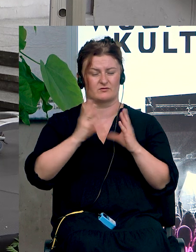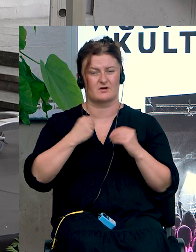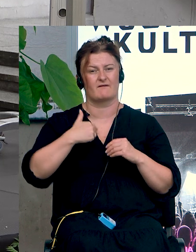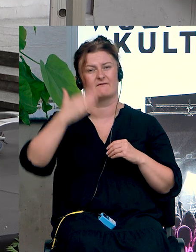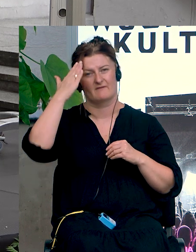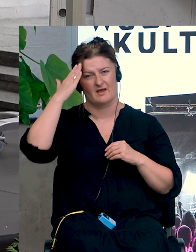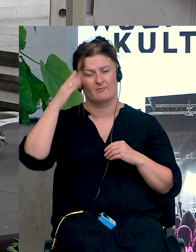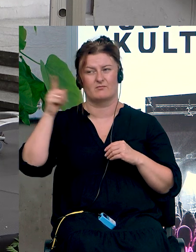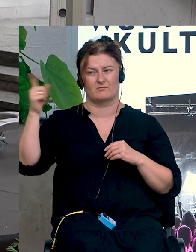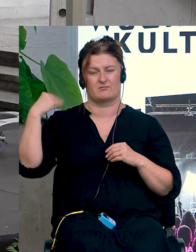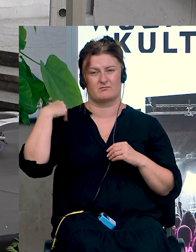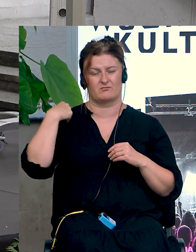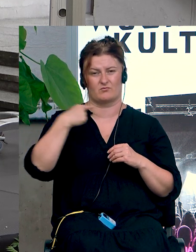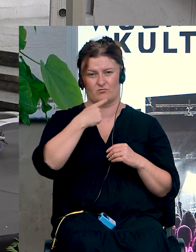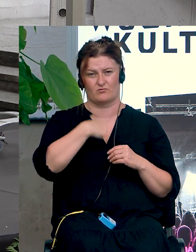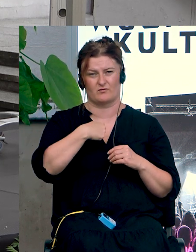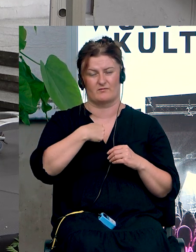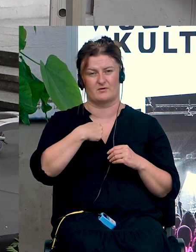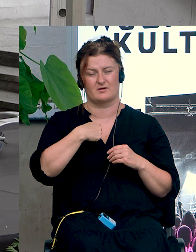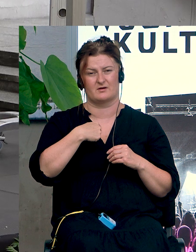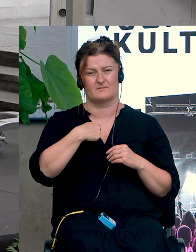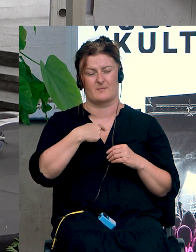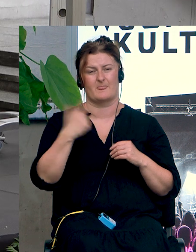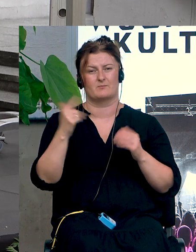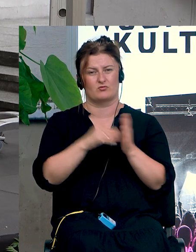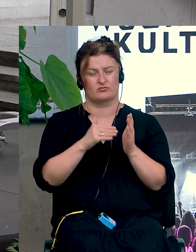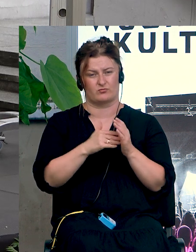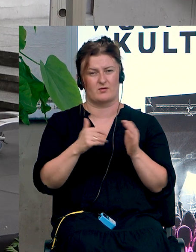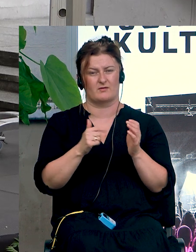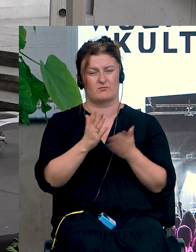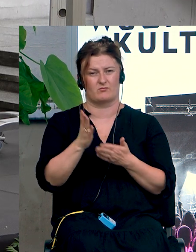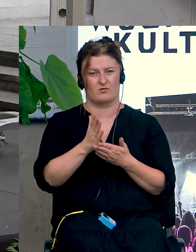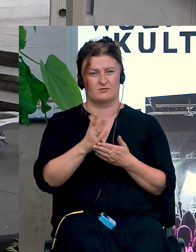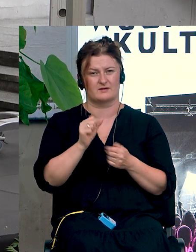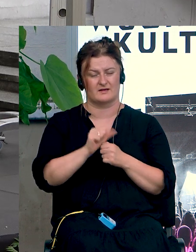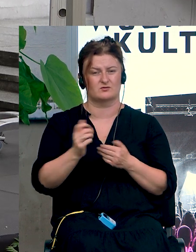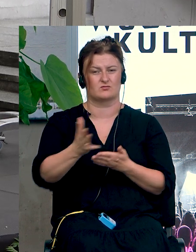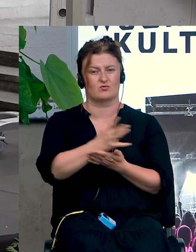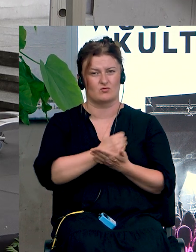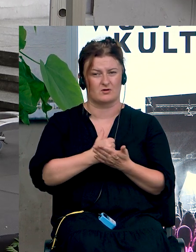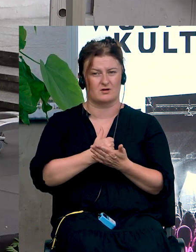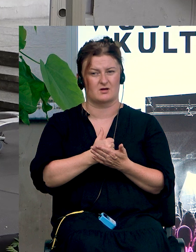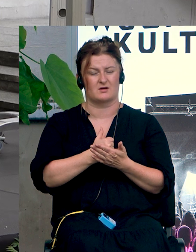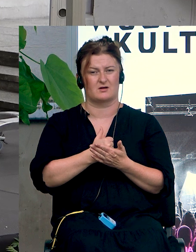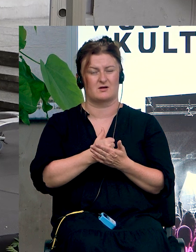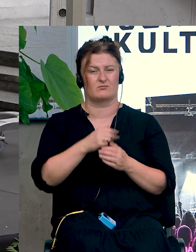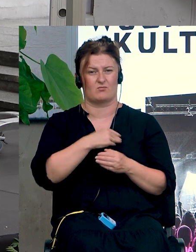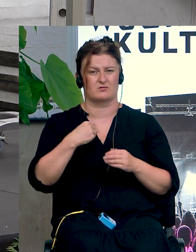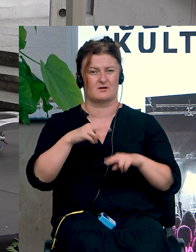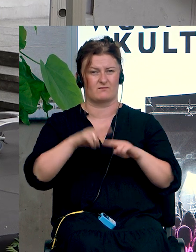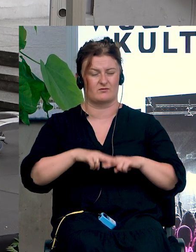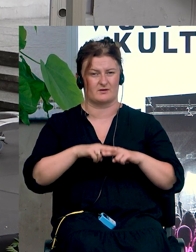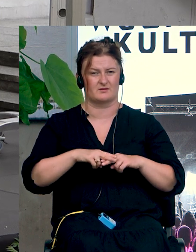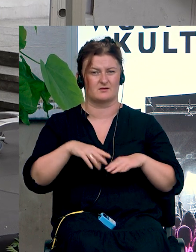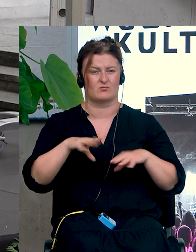niego bezpośrednio, że Hartia potrzebuje pomocy. Jest zbiórka, którą ogłosiła Pogoń Ruska, Polska Fundacja. To